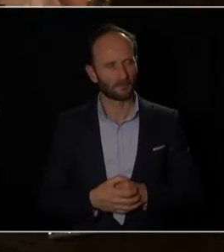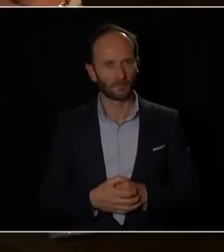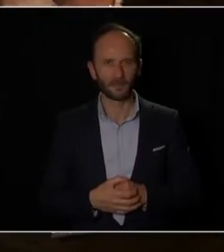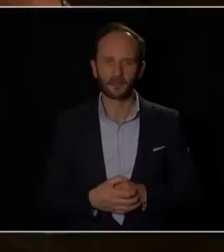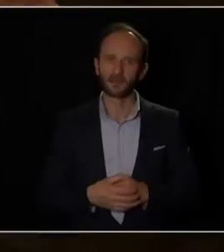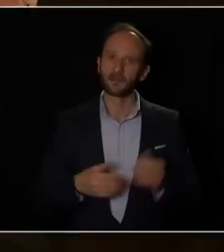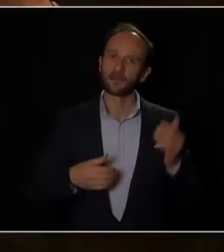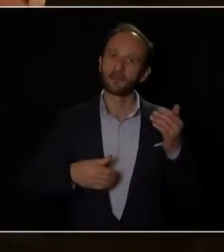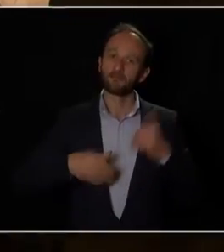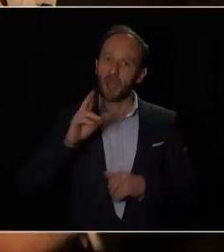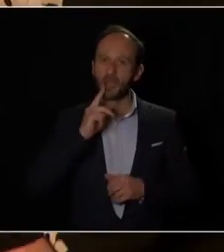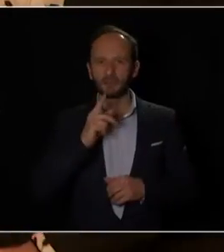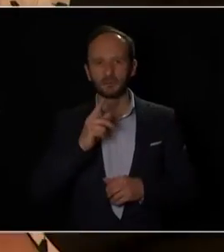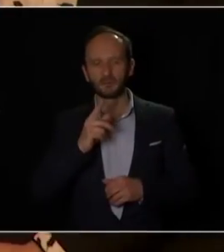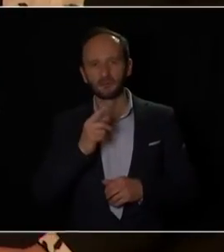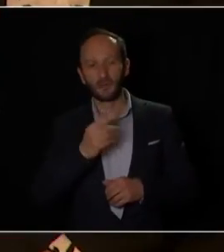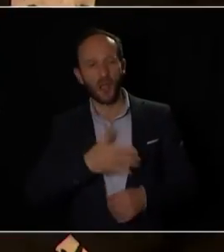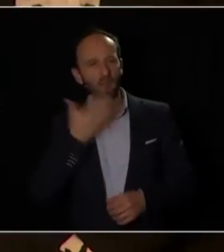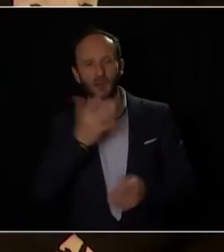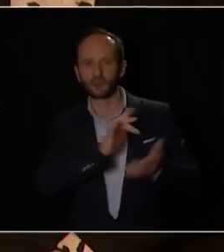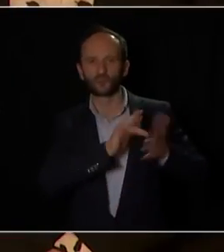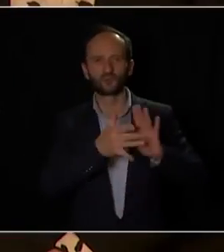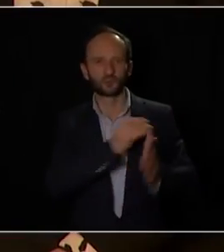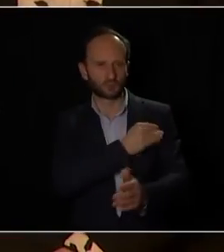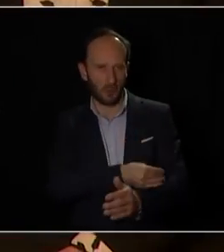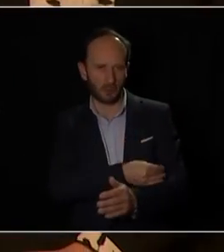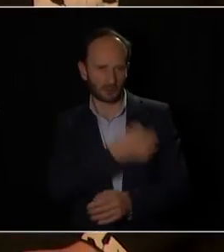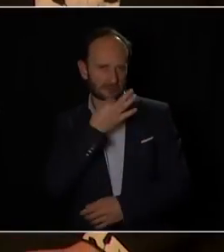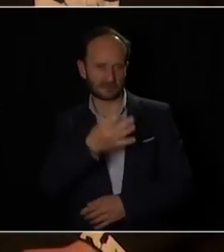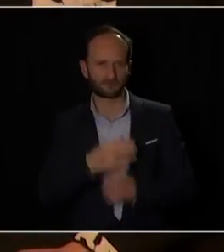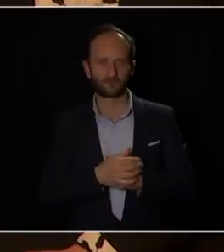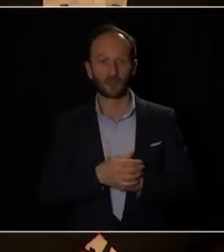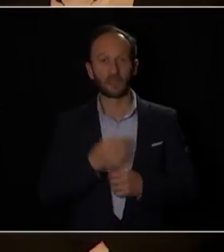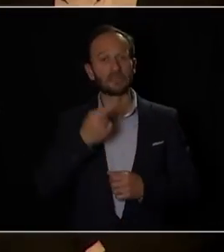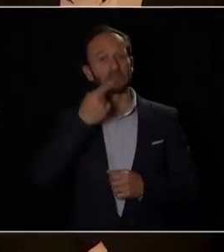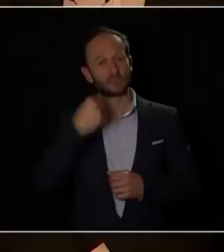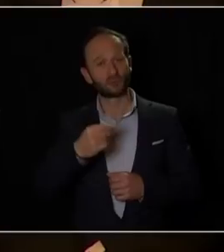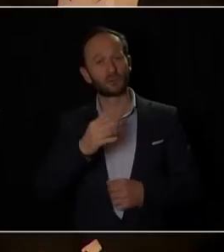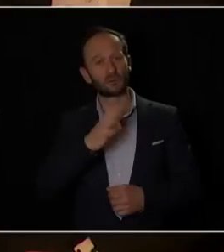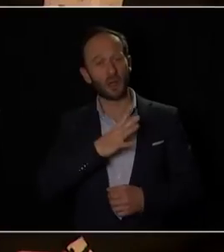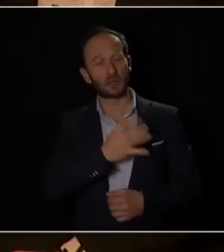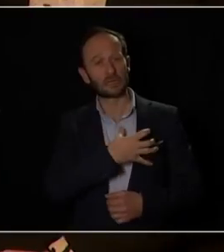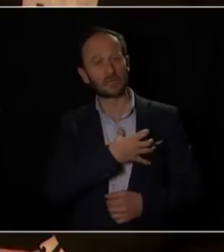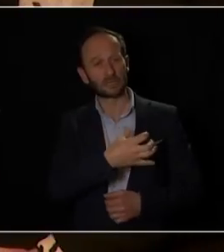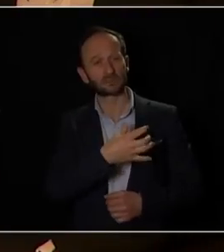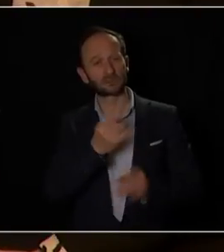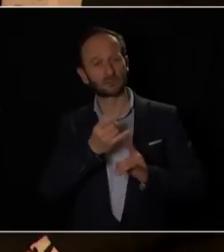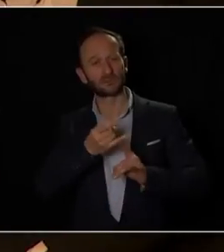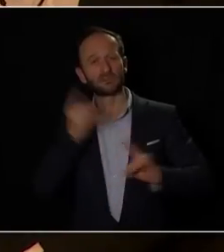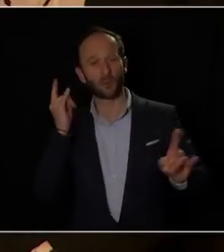Mais nous aimons tous les sports, je le dis. Dijon, mesdames, messieurs, possède une belle et riche histoire qui nous